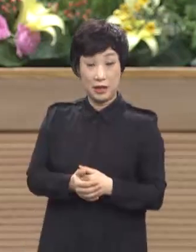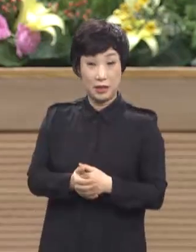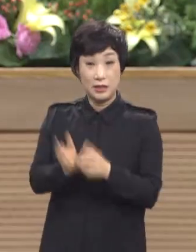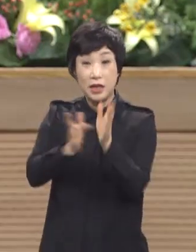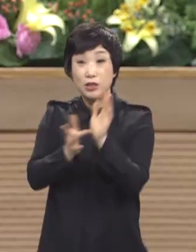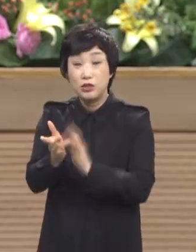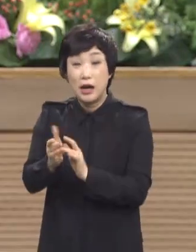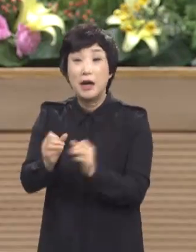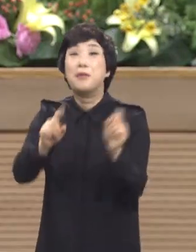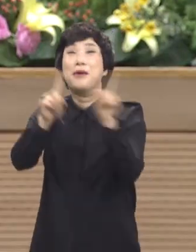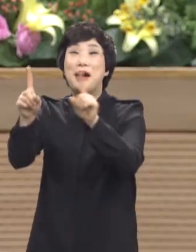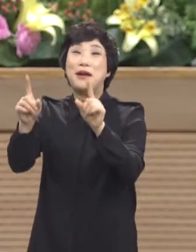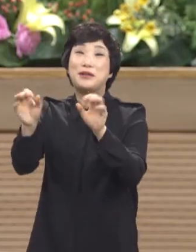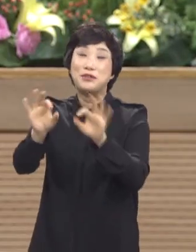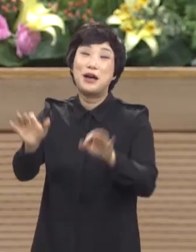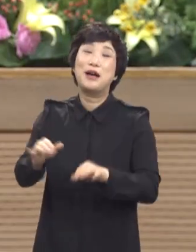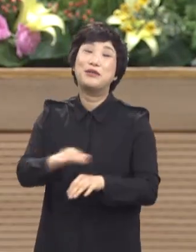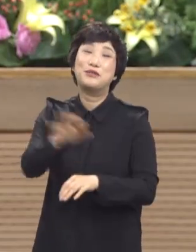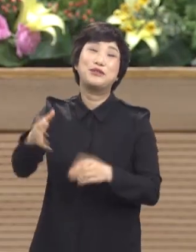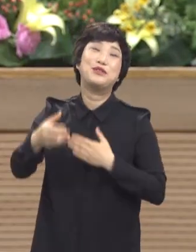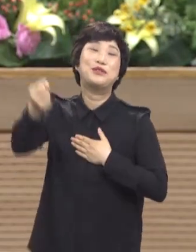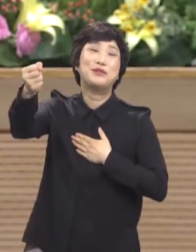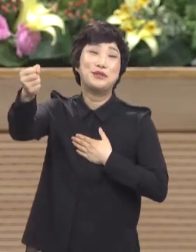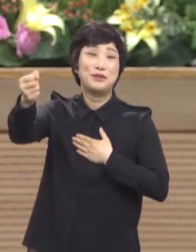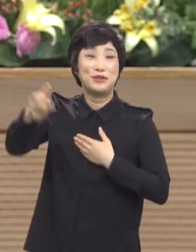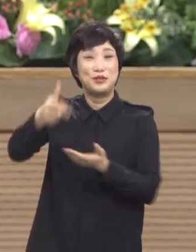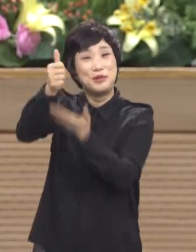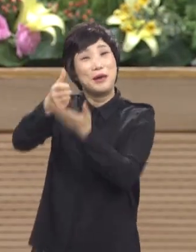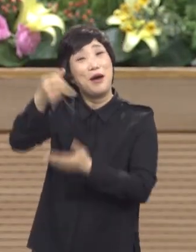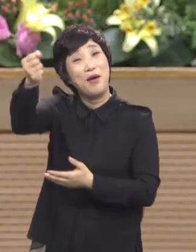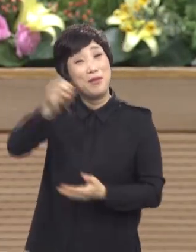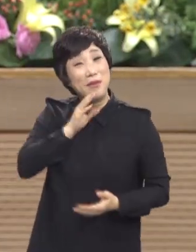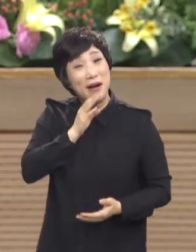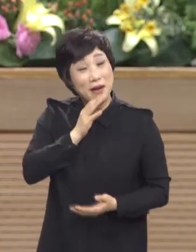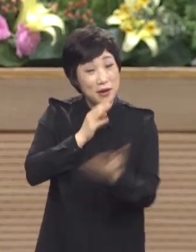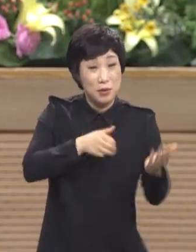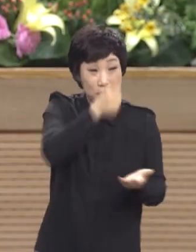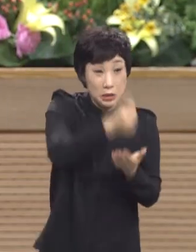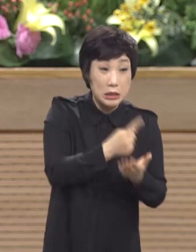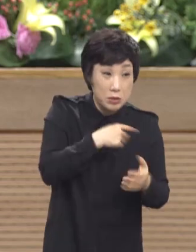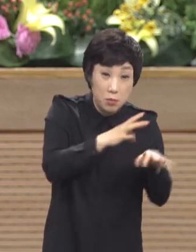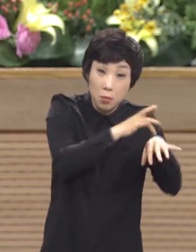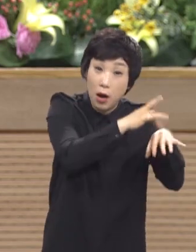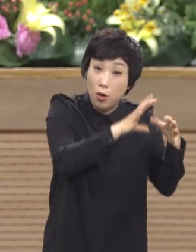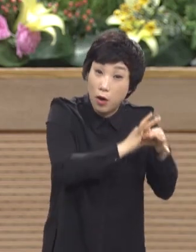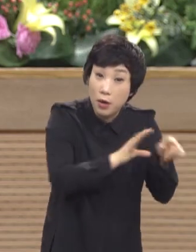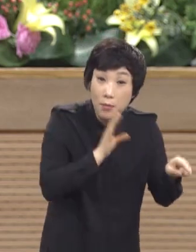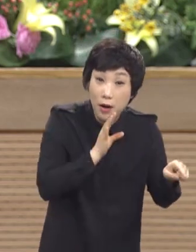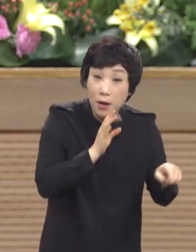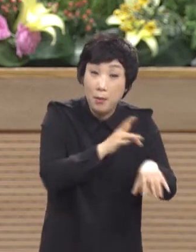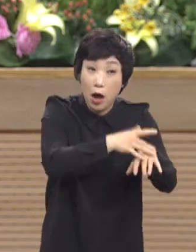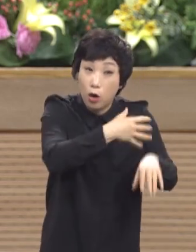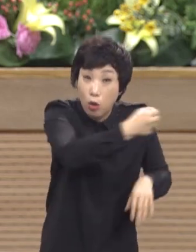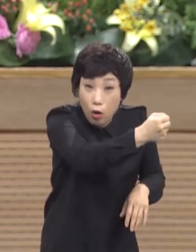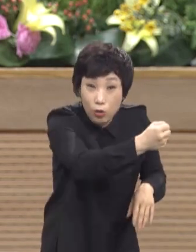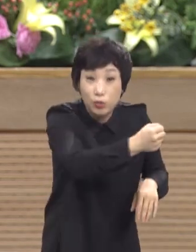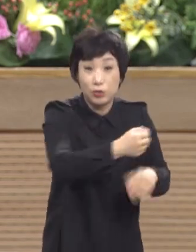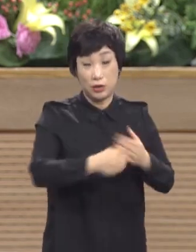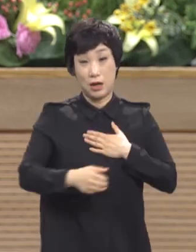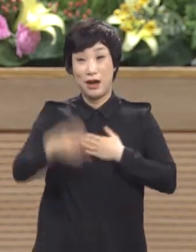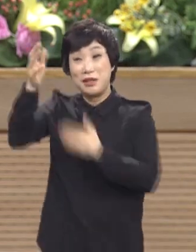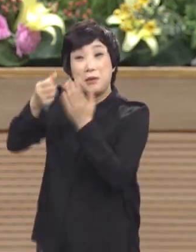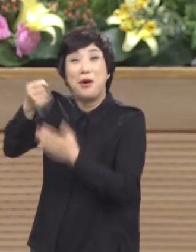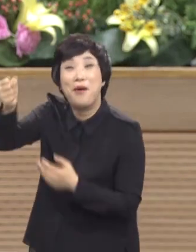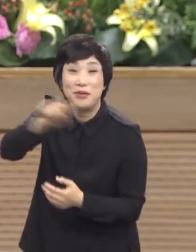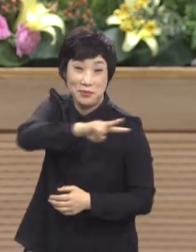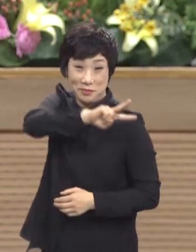산 순간에 그의 것이 되어버렸다 이 말이오. 죄를 짓는 자는 마귀에게 속하나니 마귀의 것이 하나님의